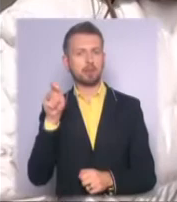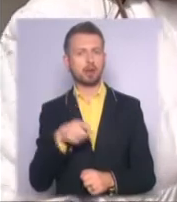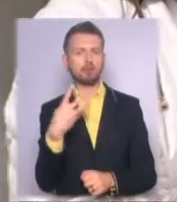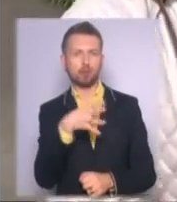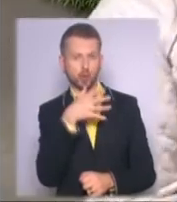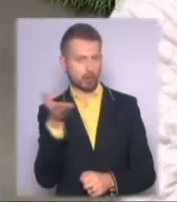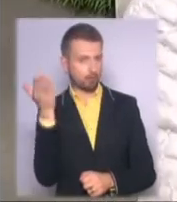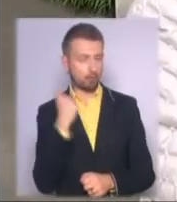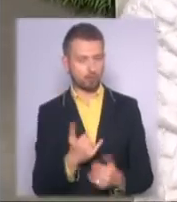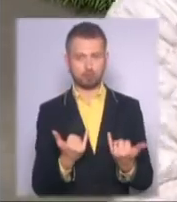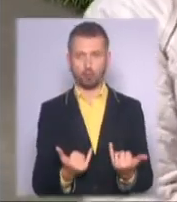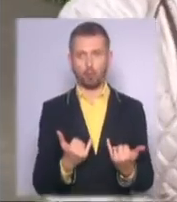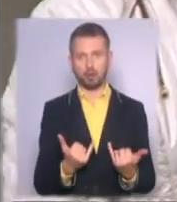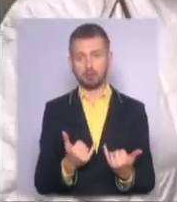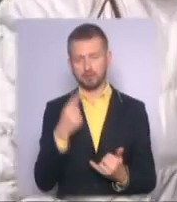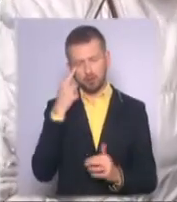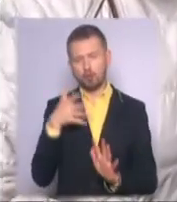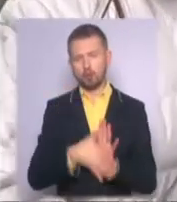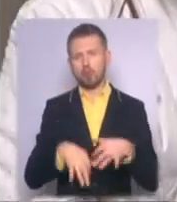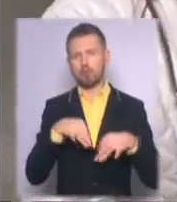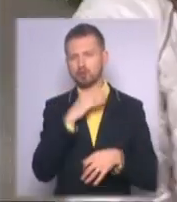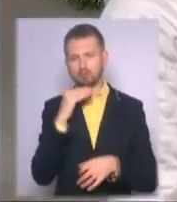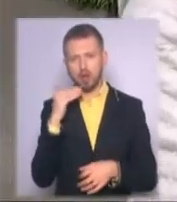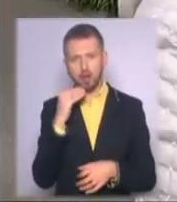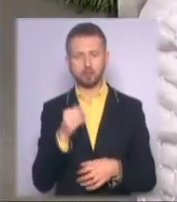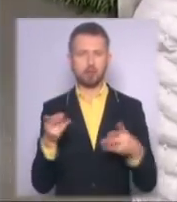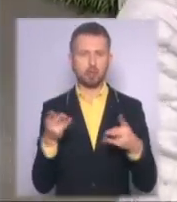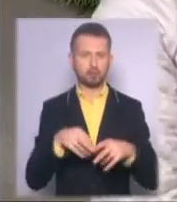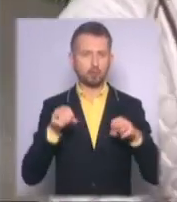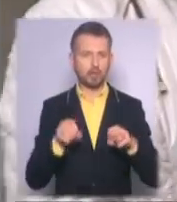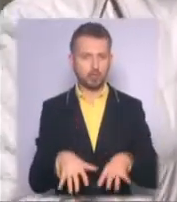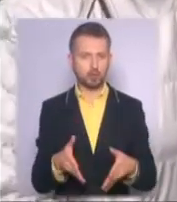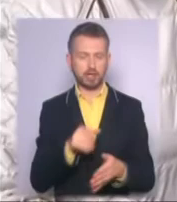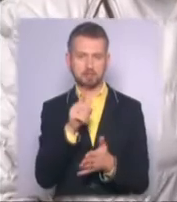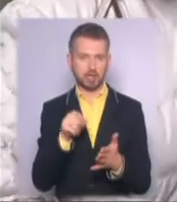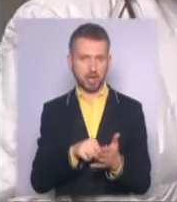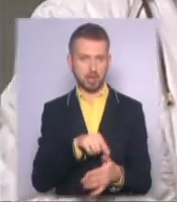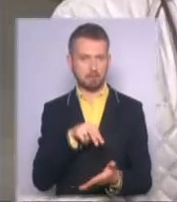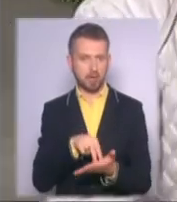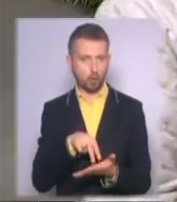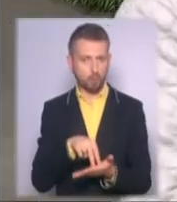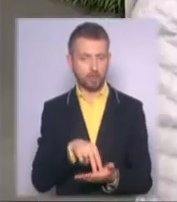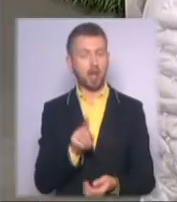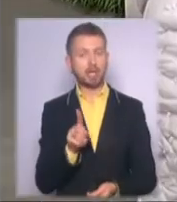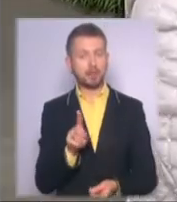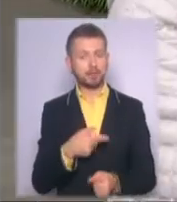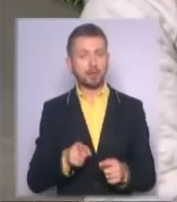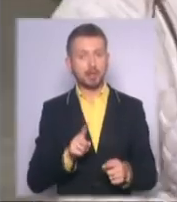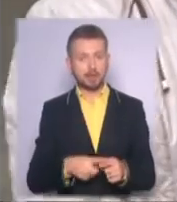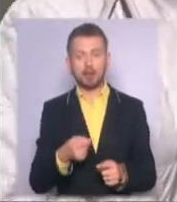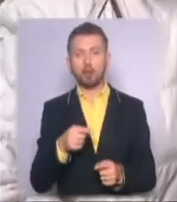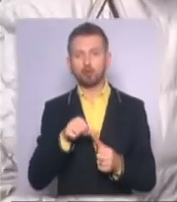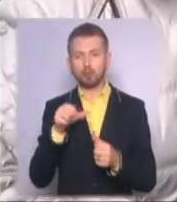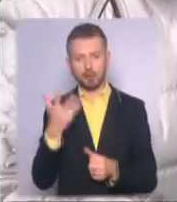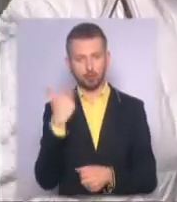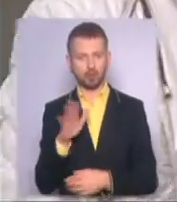років тому і сьогодні, зрозуміло, що машин багато і потрібно вирішувати питання парковки. Але це, для особливо, коли ми